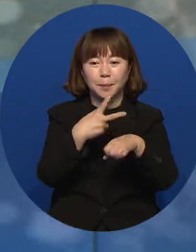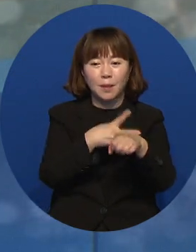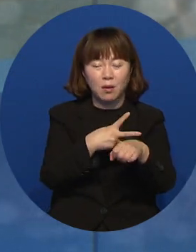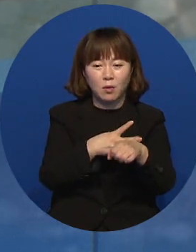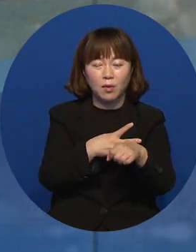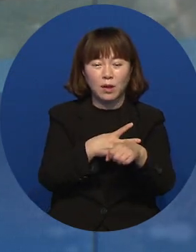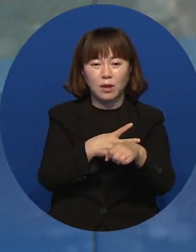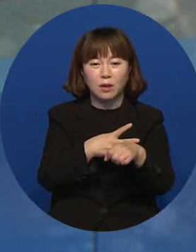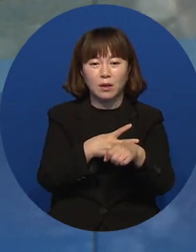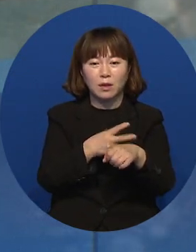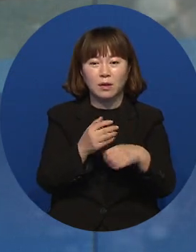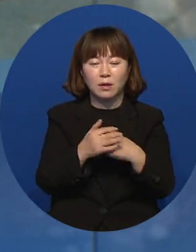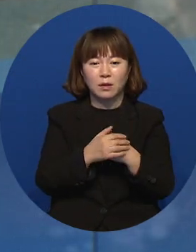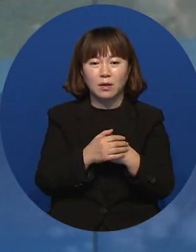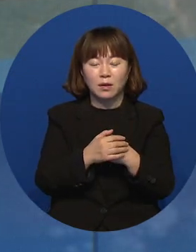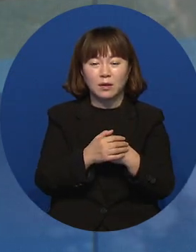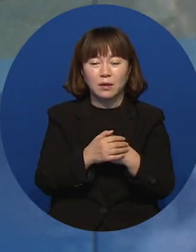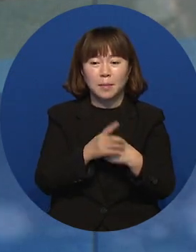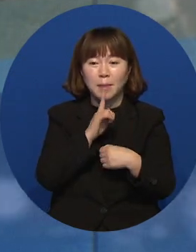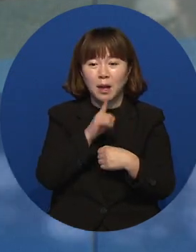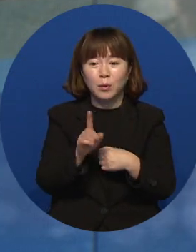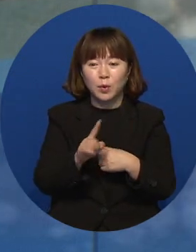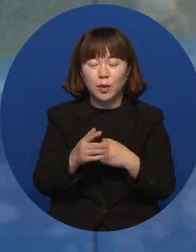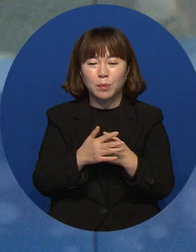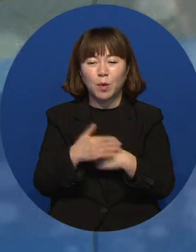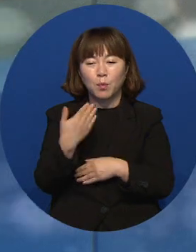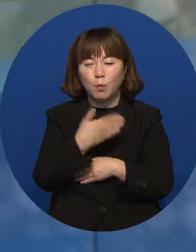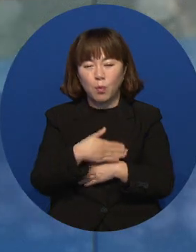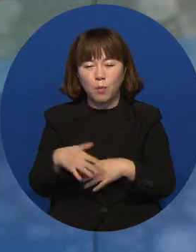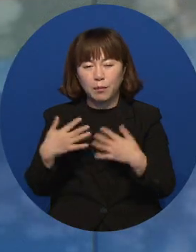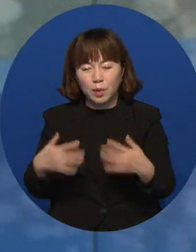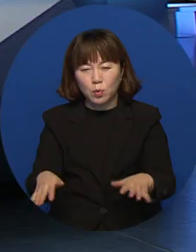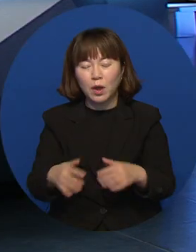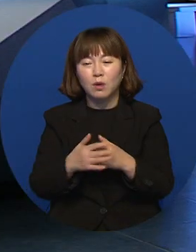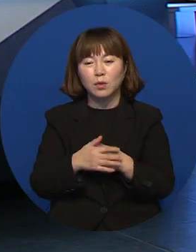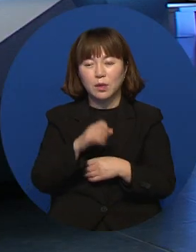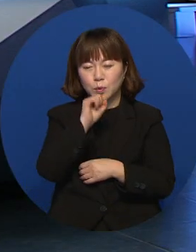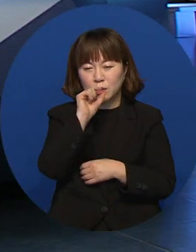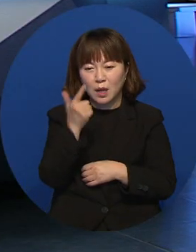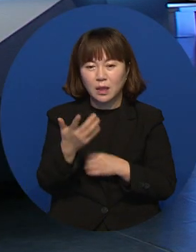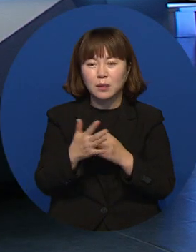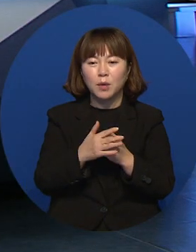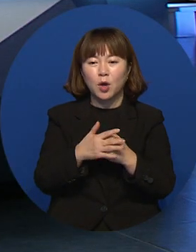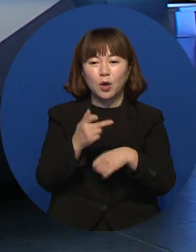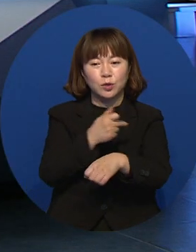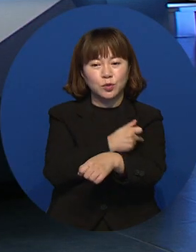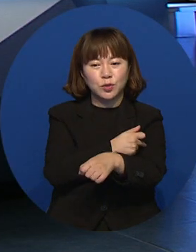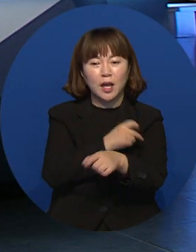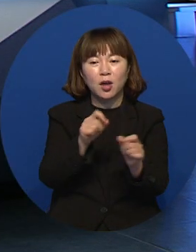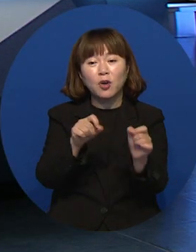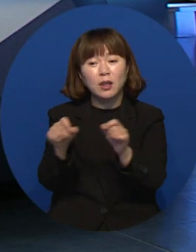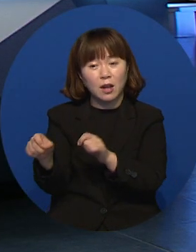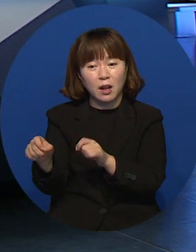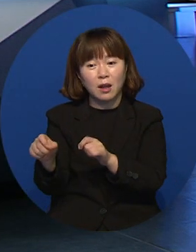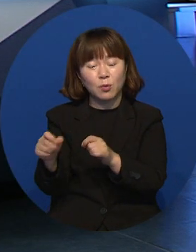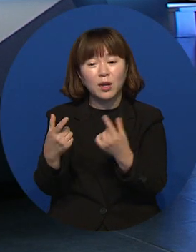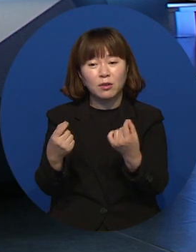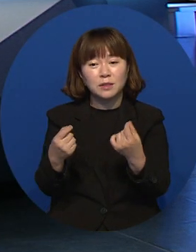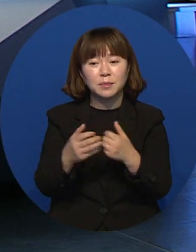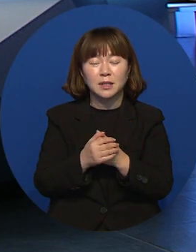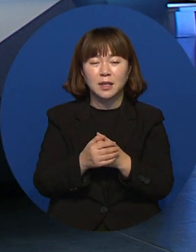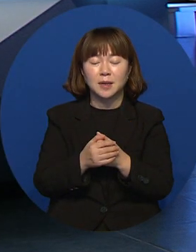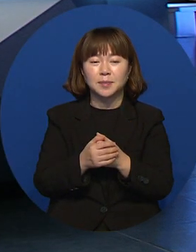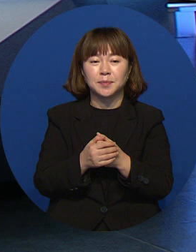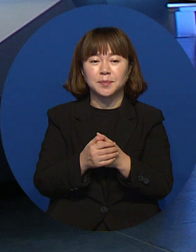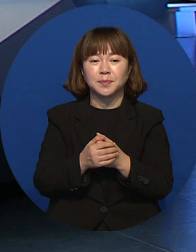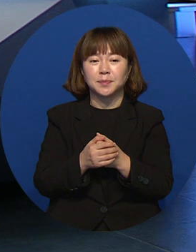주면 맞지 말라고 하는 경우도 있지 않습니까 예 연장을 한다든가 변질 1 기 이제 이게 아마 좀 차별화